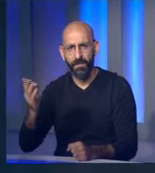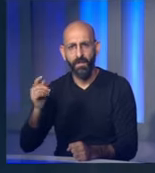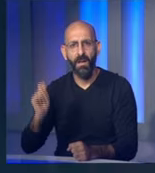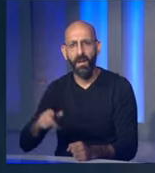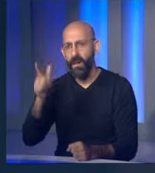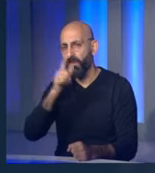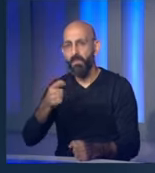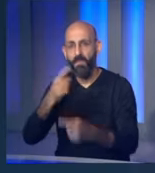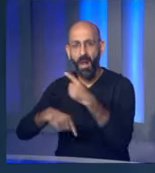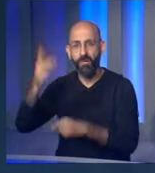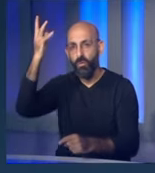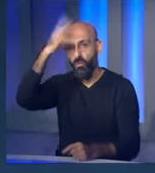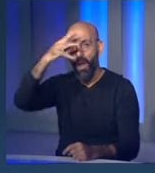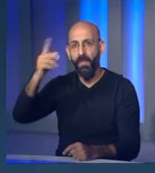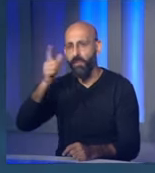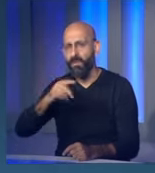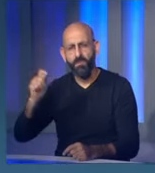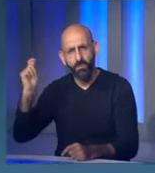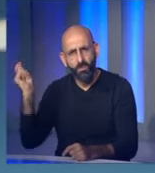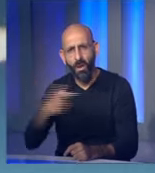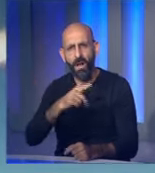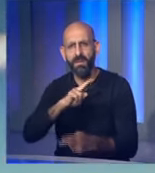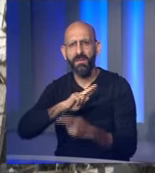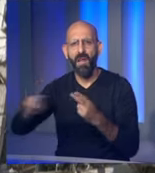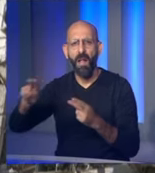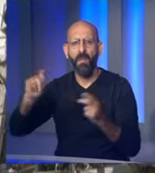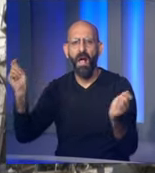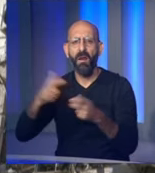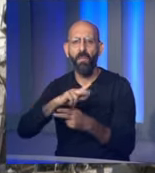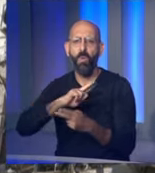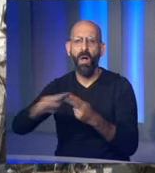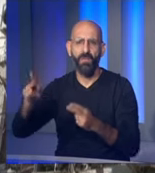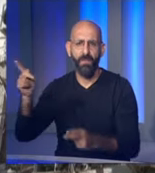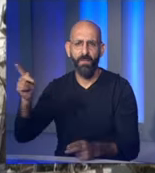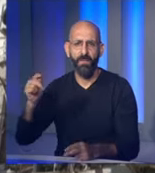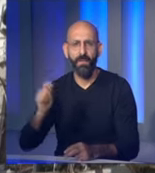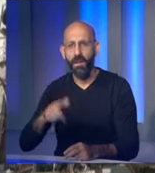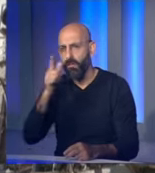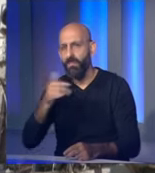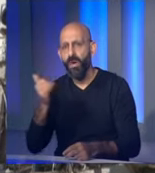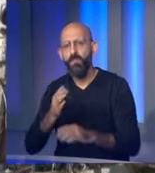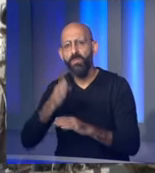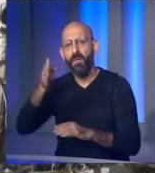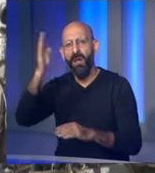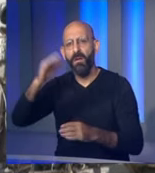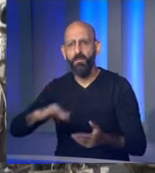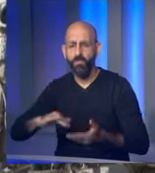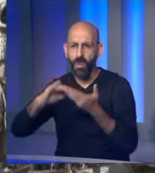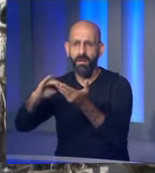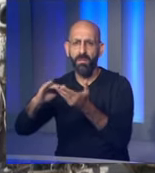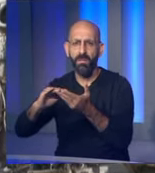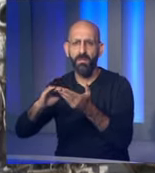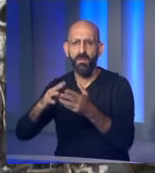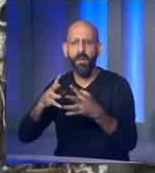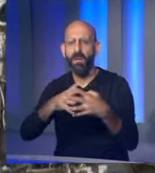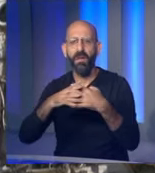فان عوده ترامب الذي تعهد بانهاء الحرب بسرعه دون ان نوضح كيف سيفعل ذلك تثير تساؤلات حول